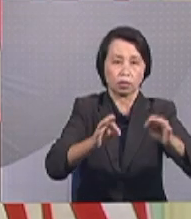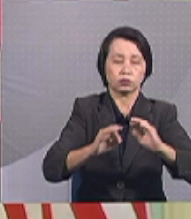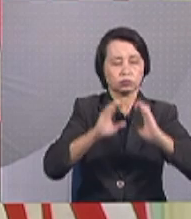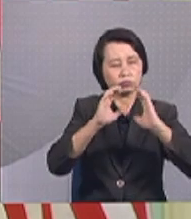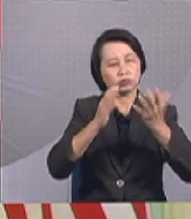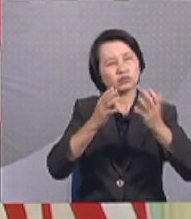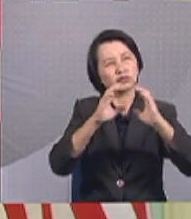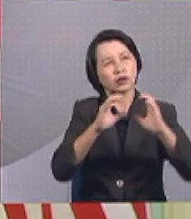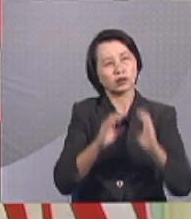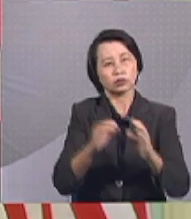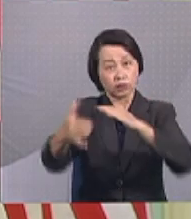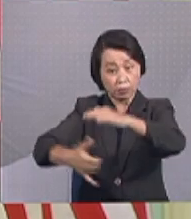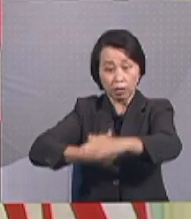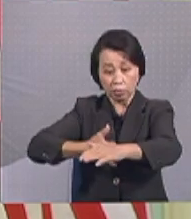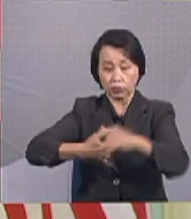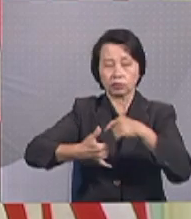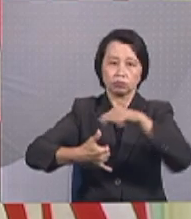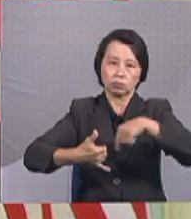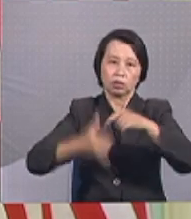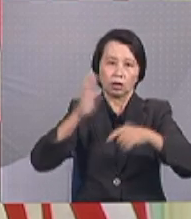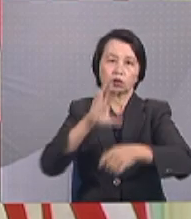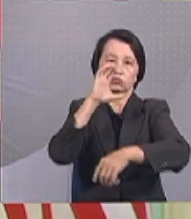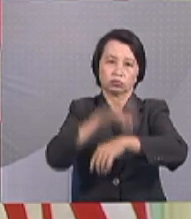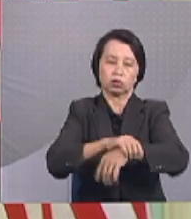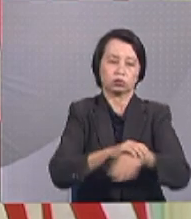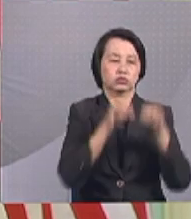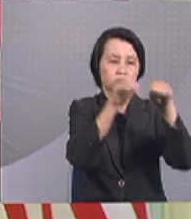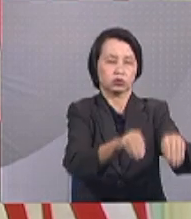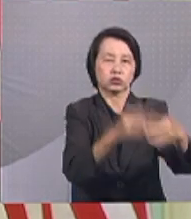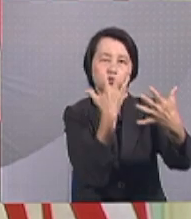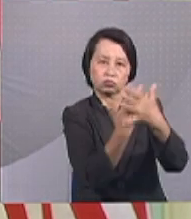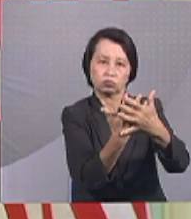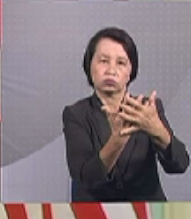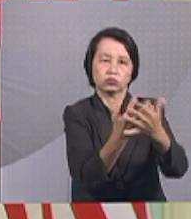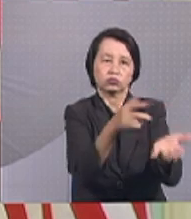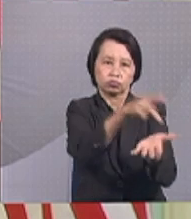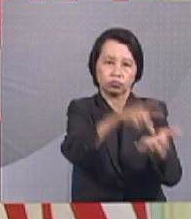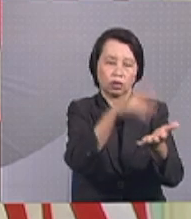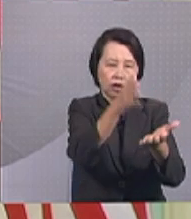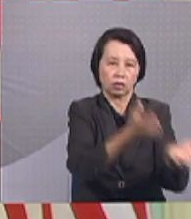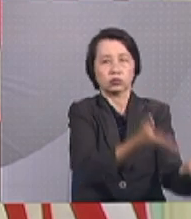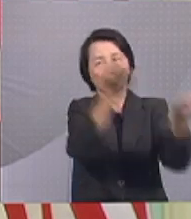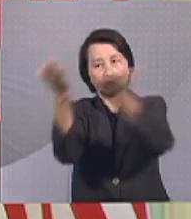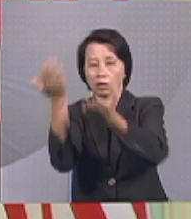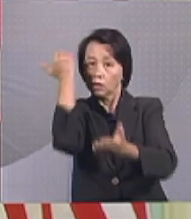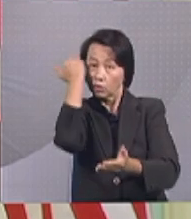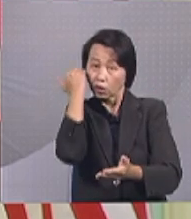dia adalah mereka akan ditahan di depo dulu, akan dibicarakan di